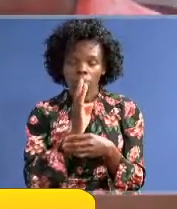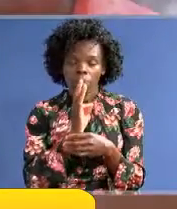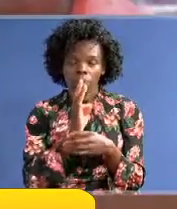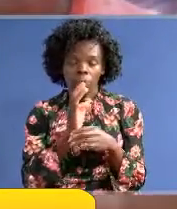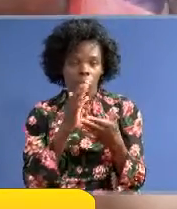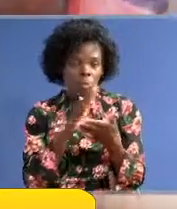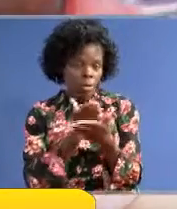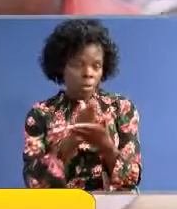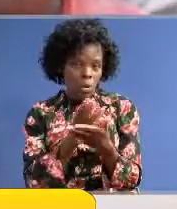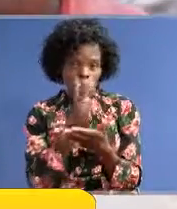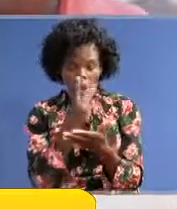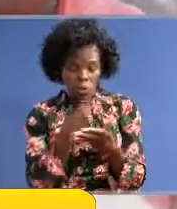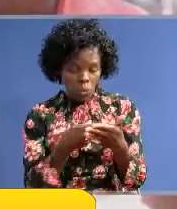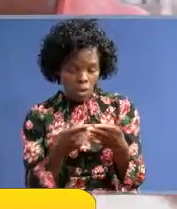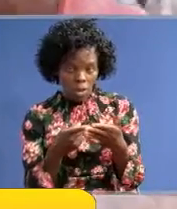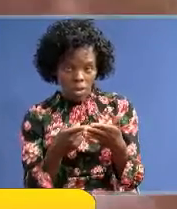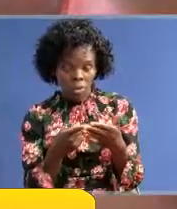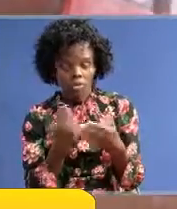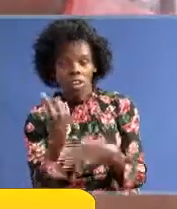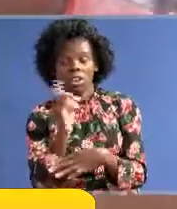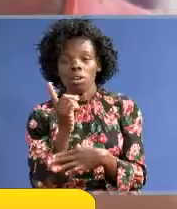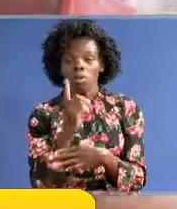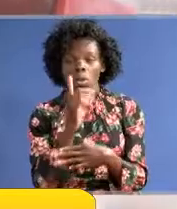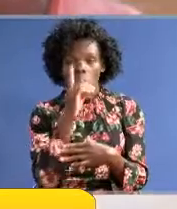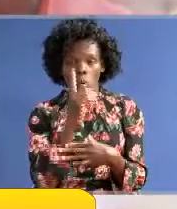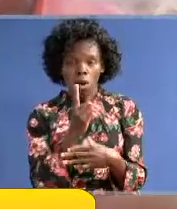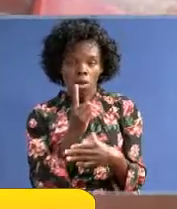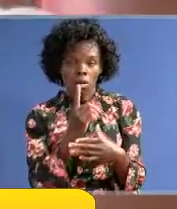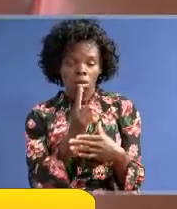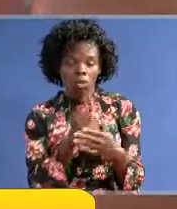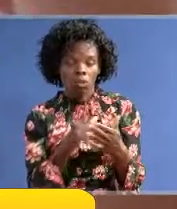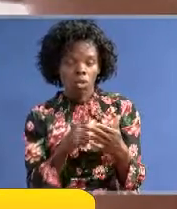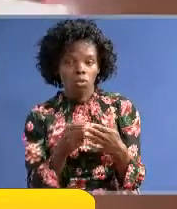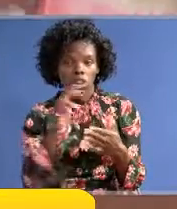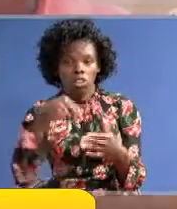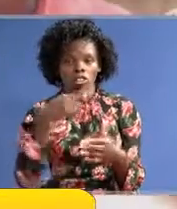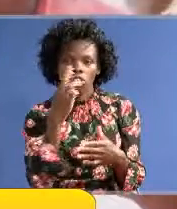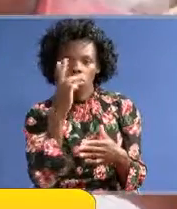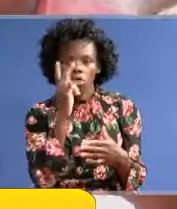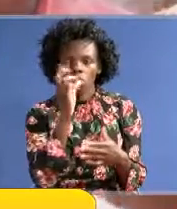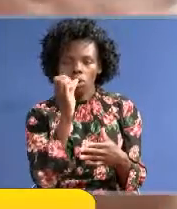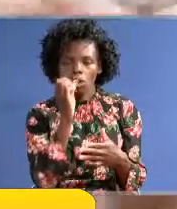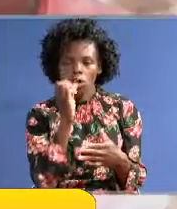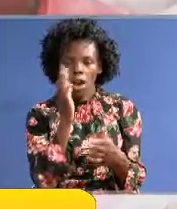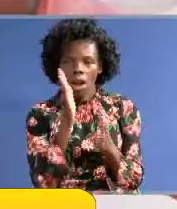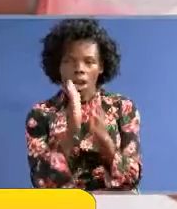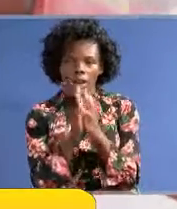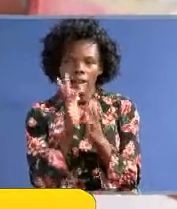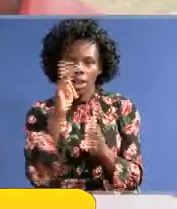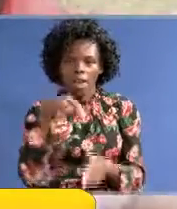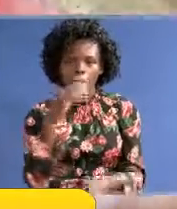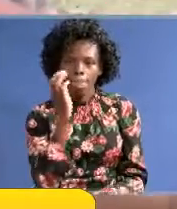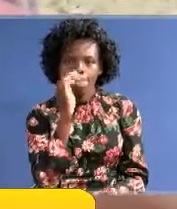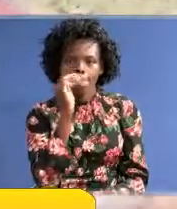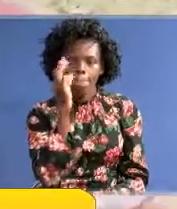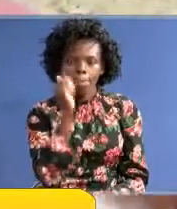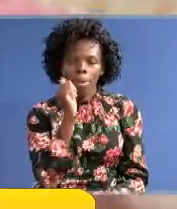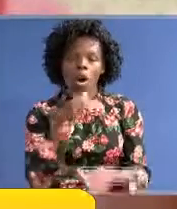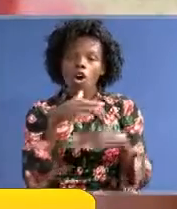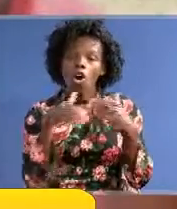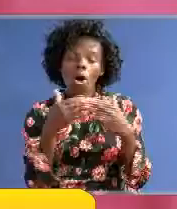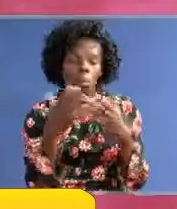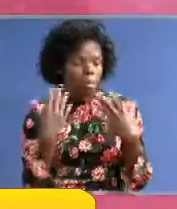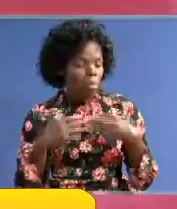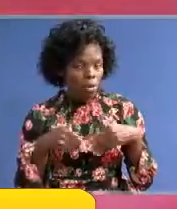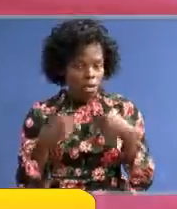tuigawanywe, tuambiwa wiki moja ni ya watu wa Nairobi, ingine ni ya Geshogo, ingine ni ya hiyo Karima. Sisi hatukatai, watu wote